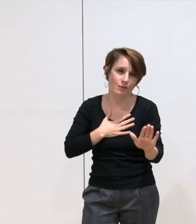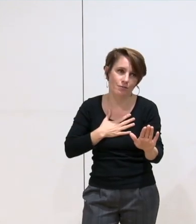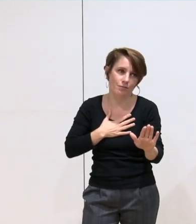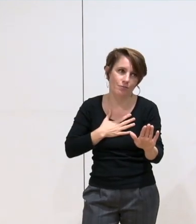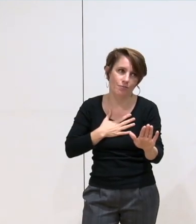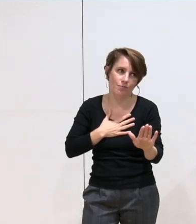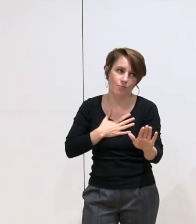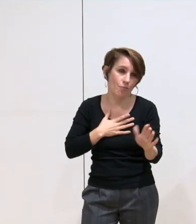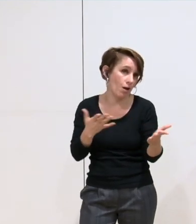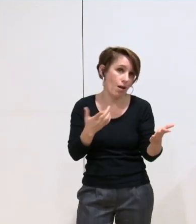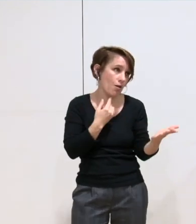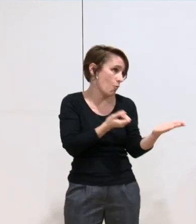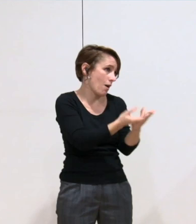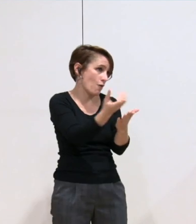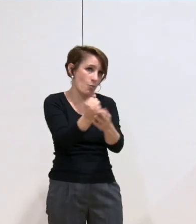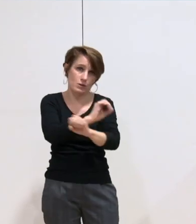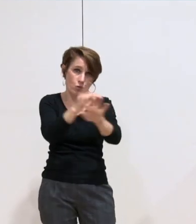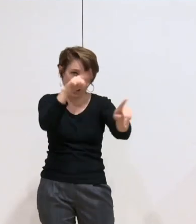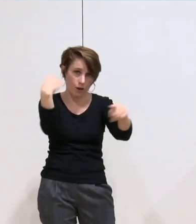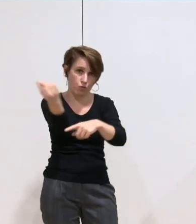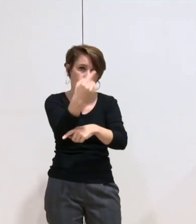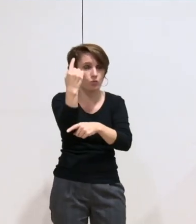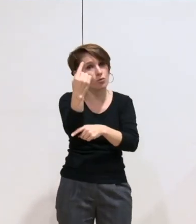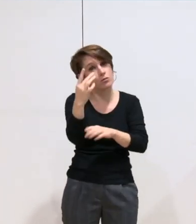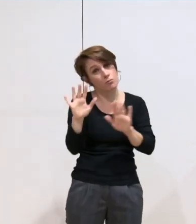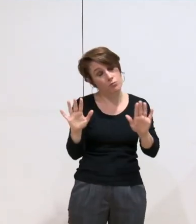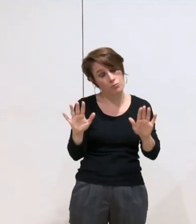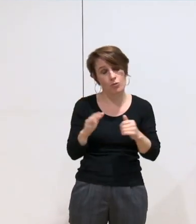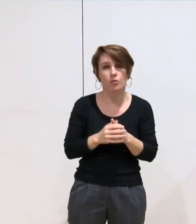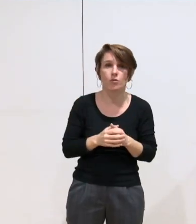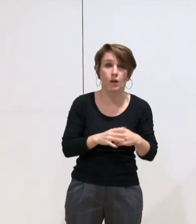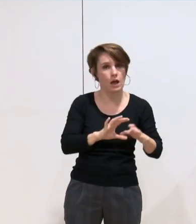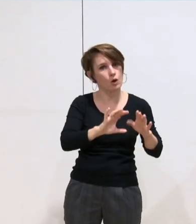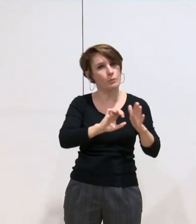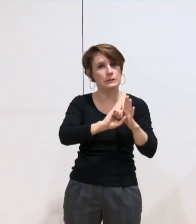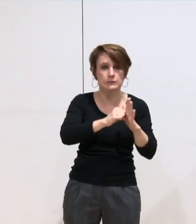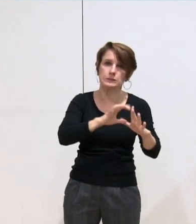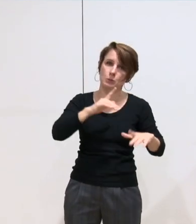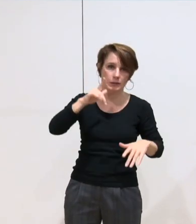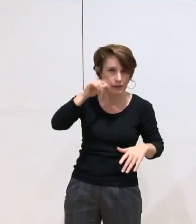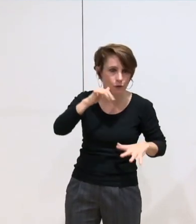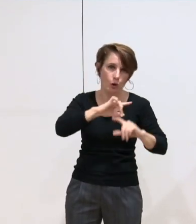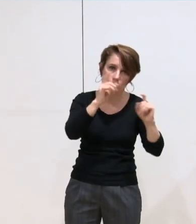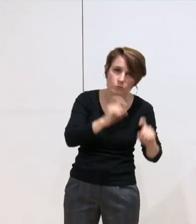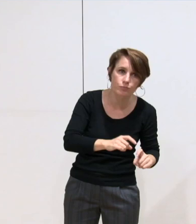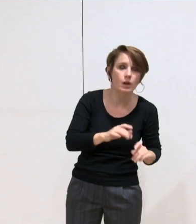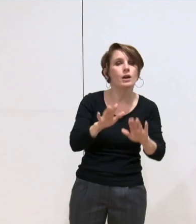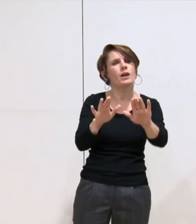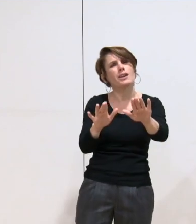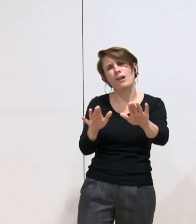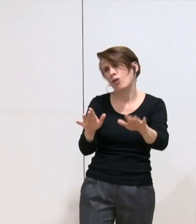clair. Enfin, quand même, un petit mot sur la mise dans ce débat du repas de